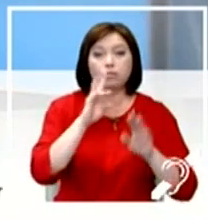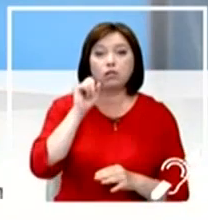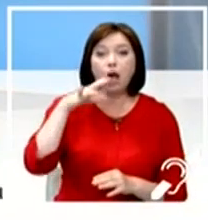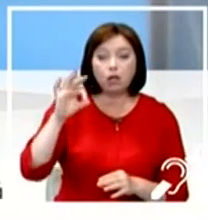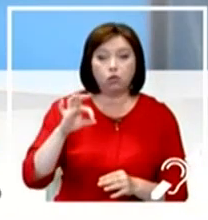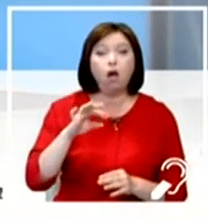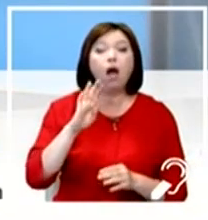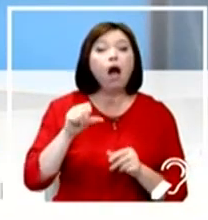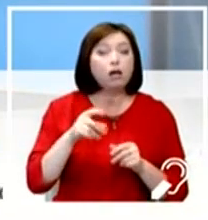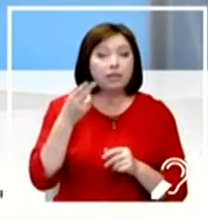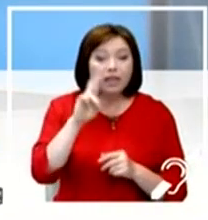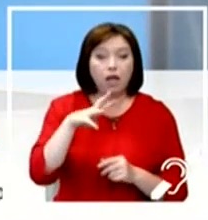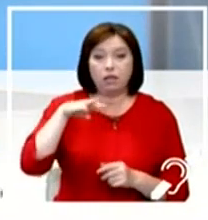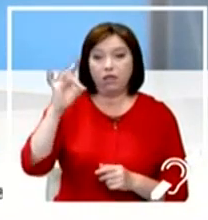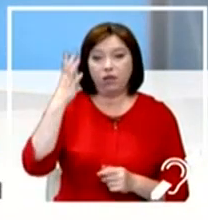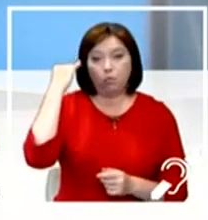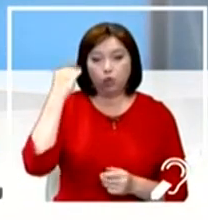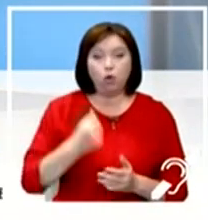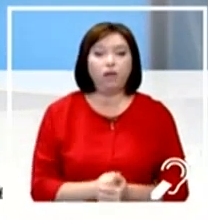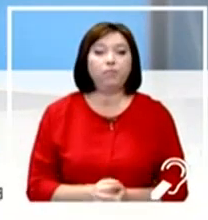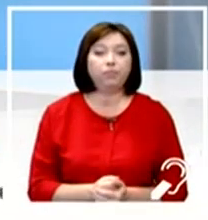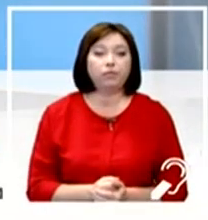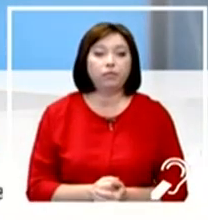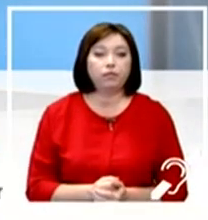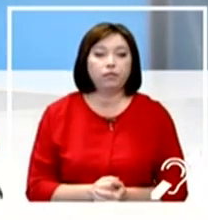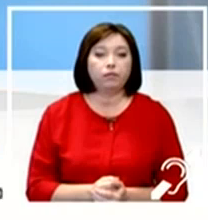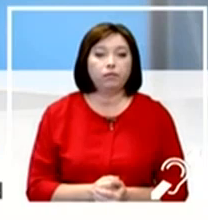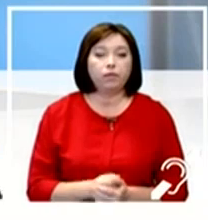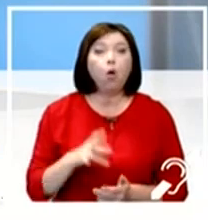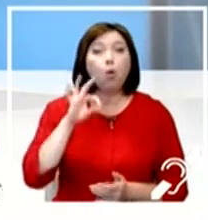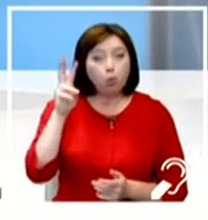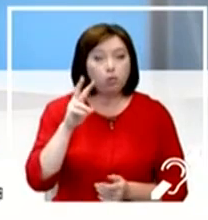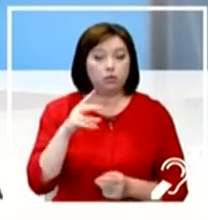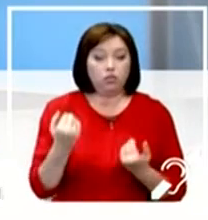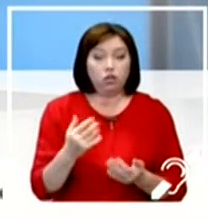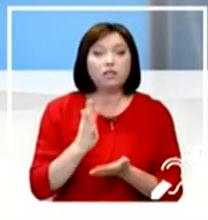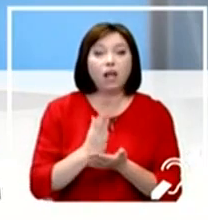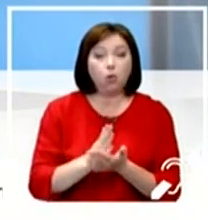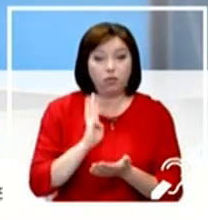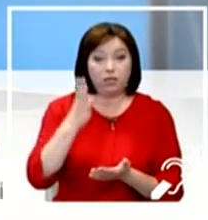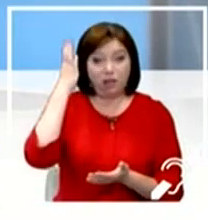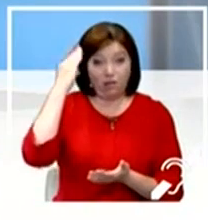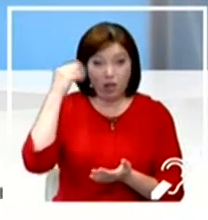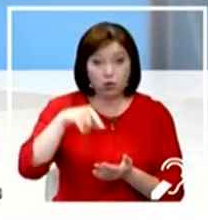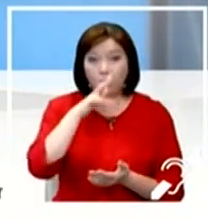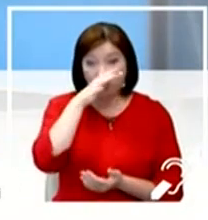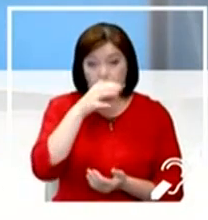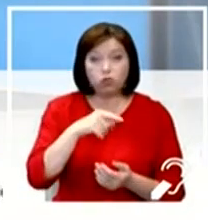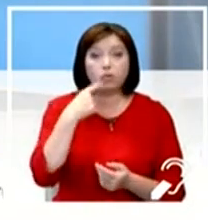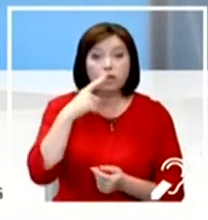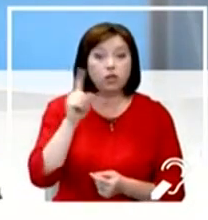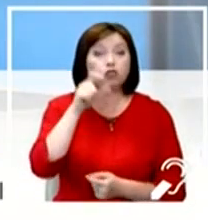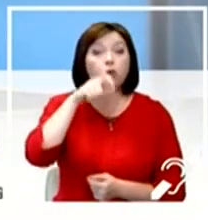gioan în exclusivitate pentru TVR Moldova oficialul care se află într o vizită la Chișinău a reiterat că